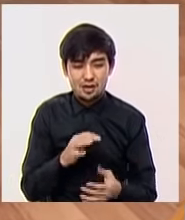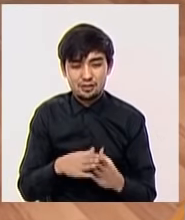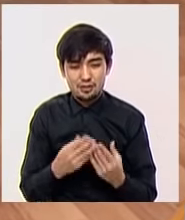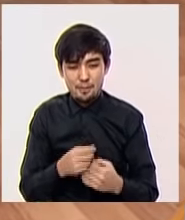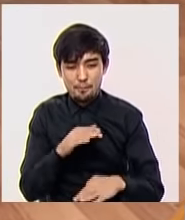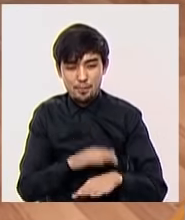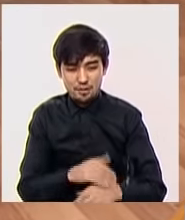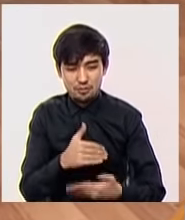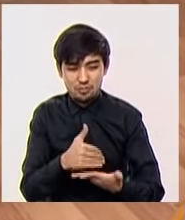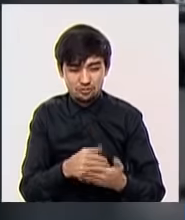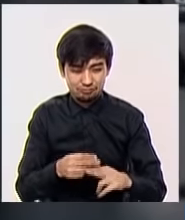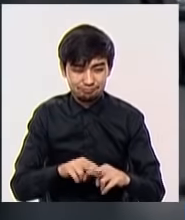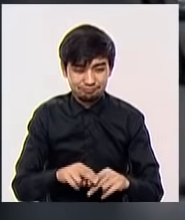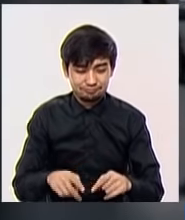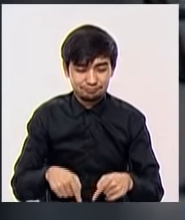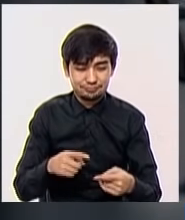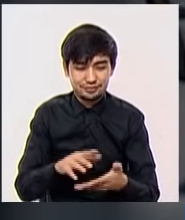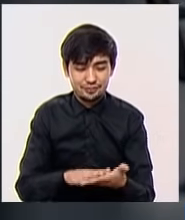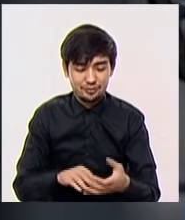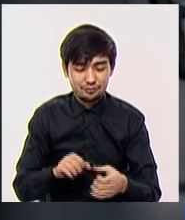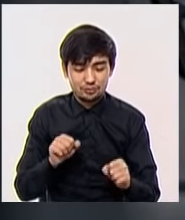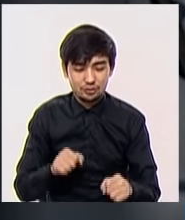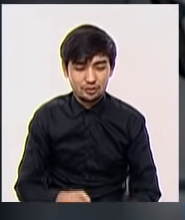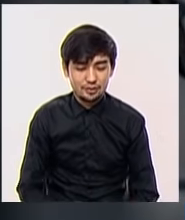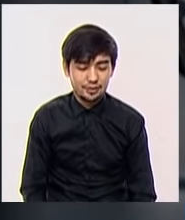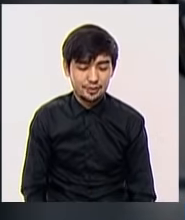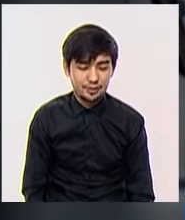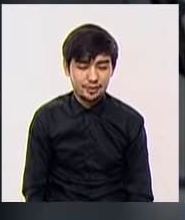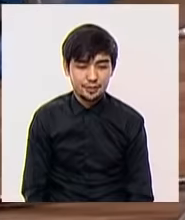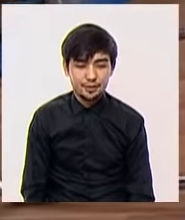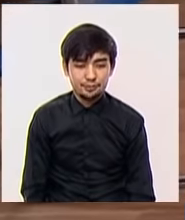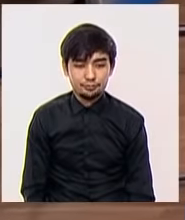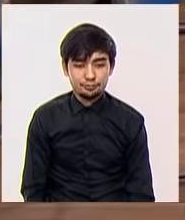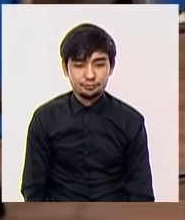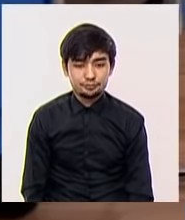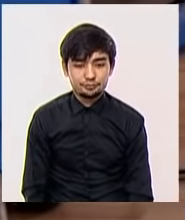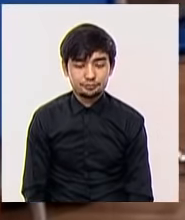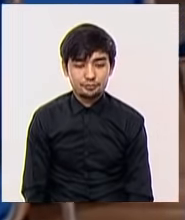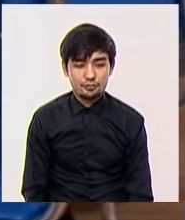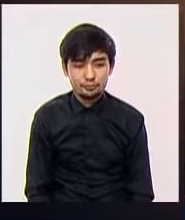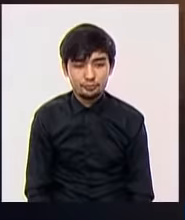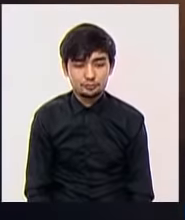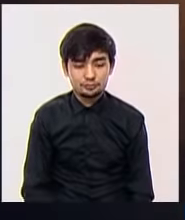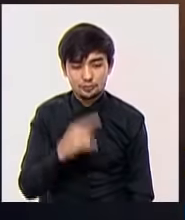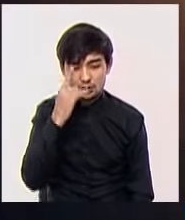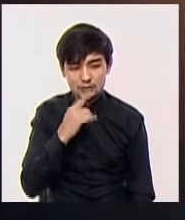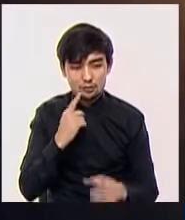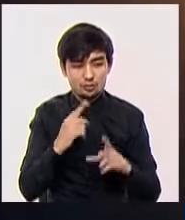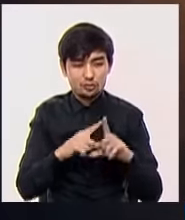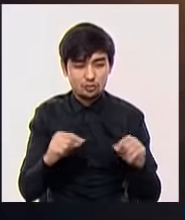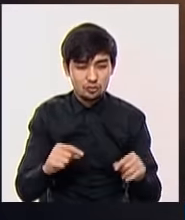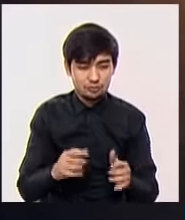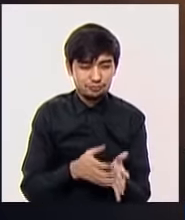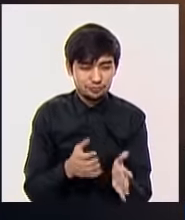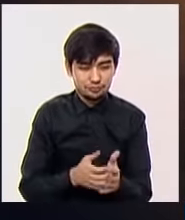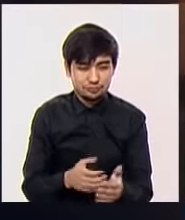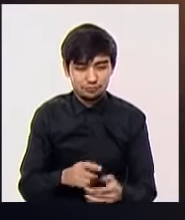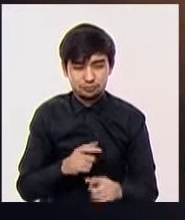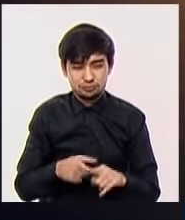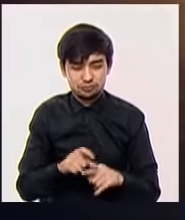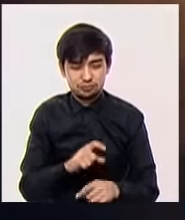тем караулова анастасия новикова амантай алымбеков информирует щенки франские школы испытывают острую нехватку